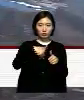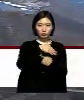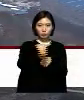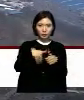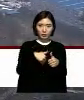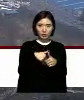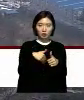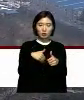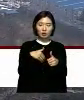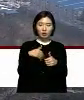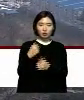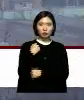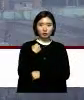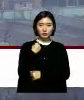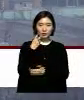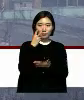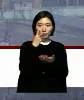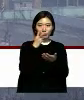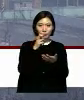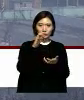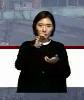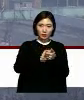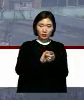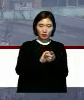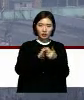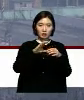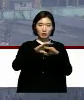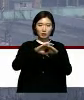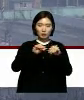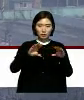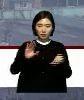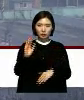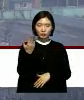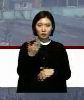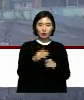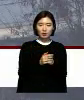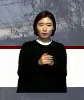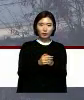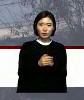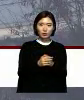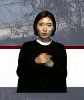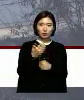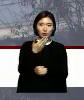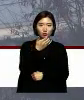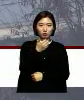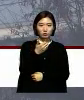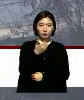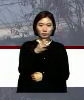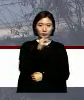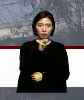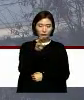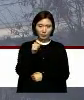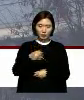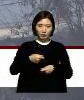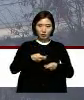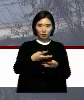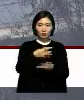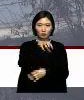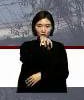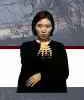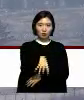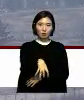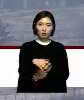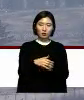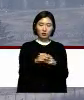규제가 풀렸습니다. 해당 지역은 포천 선당동 등총 1,090여 제곱미터입니다. 이에